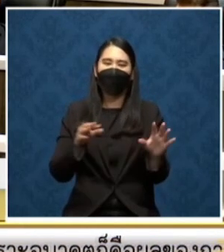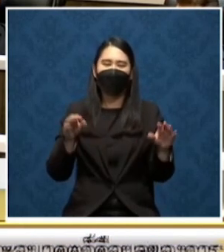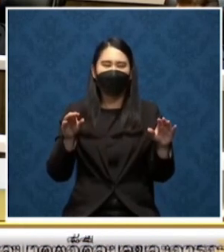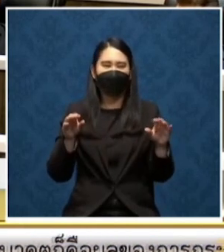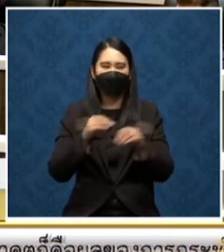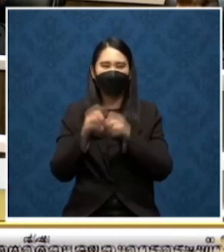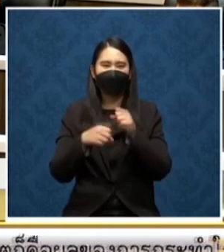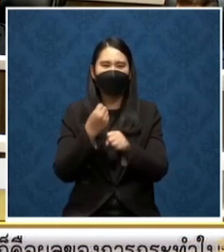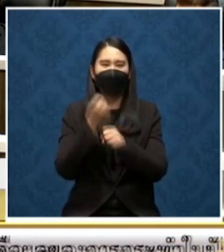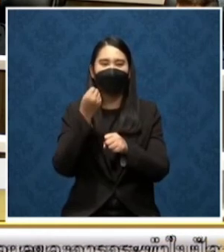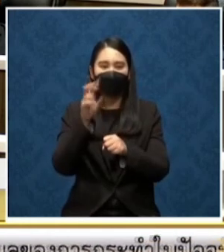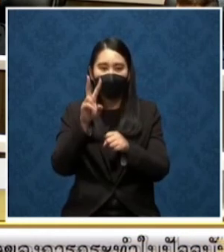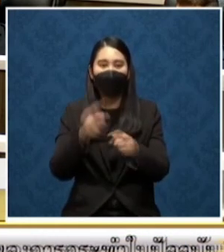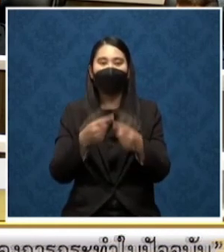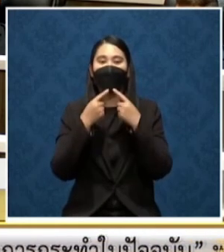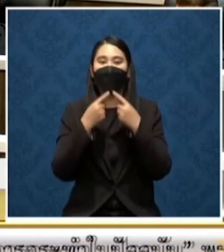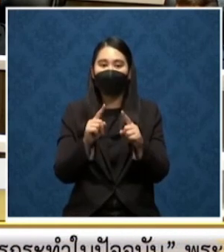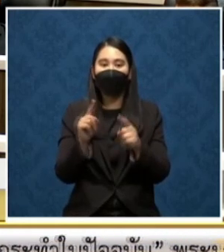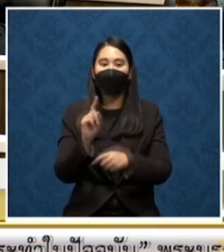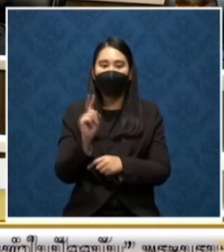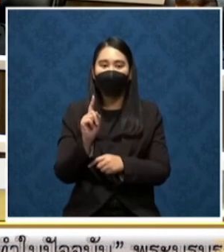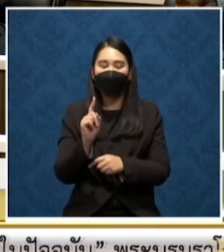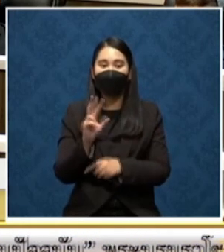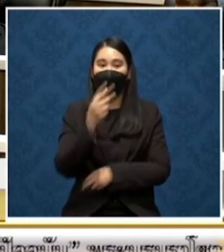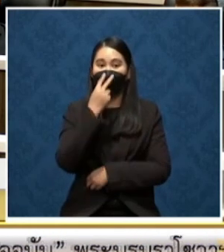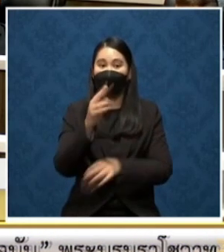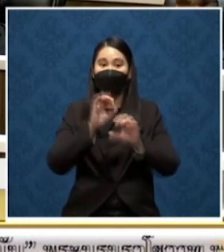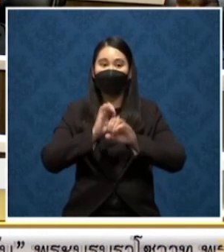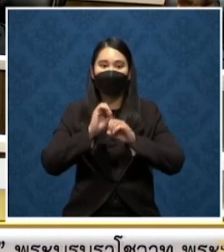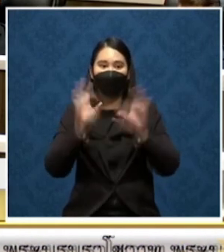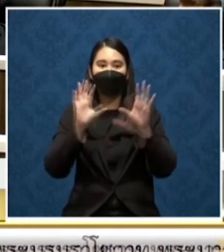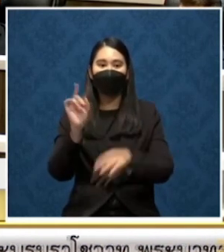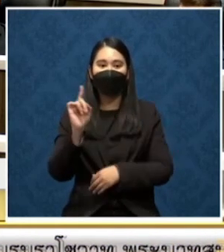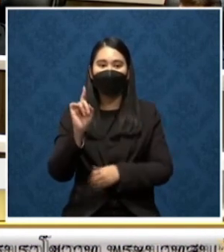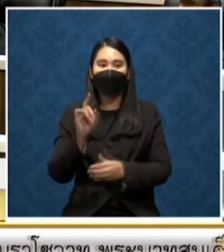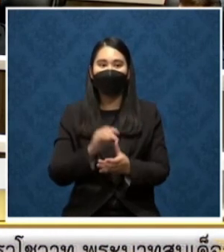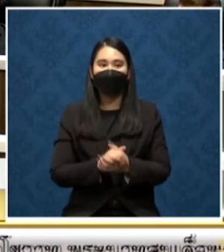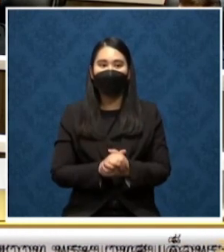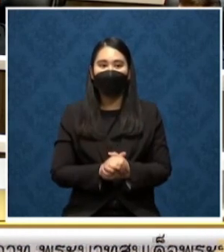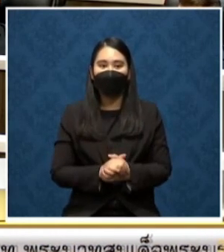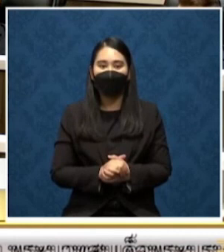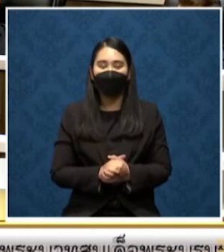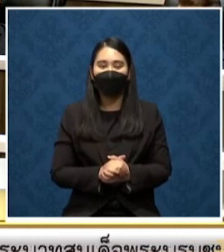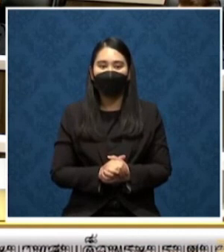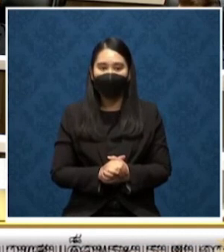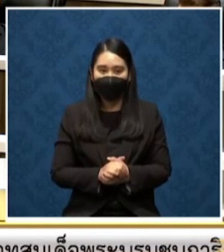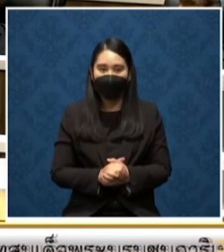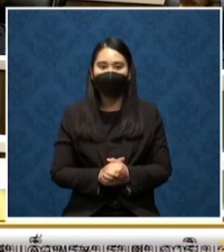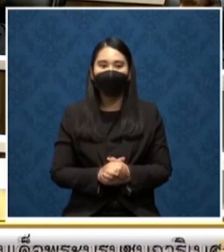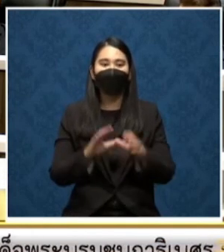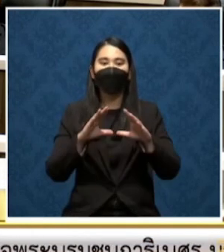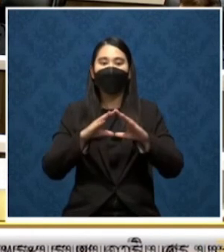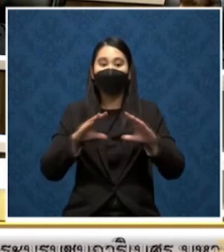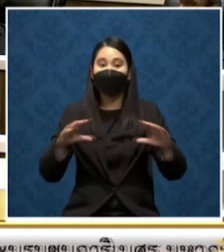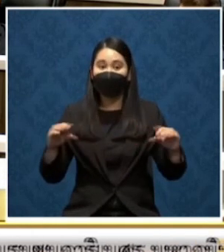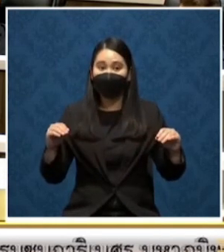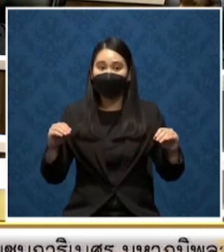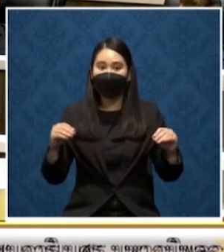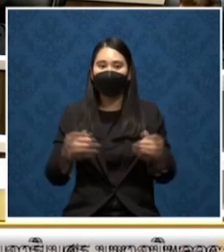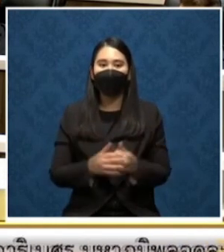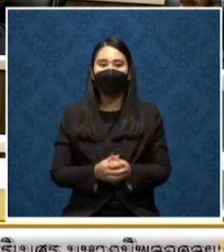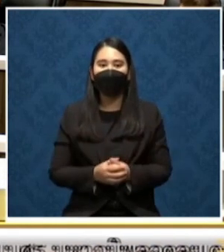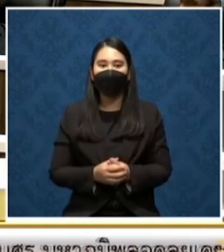ะมาเที่ยวได้ผมเคยมาอยู่แล้วเอาสุภาษิตของอดีตคนคุกอย่างผมไว้ใช้นี่เจ้าของประสบการณ์จริงเจ้าของประ